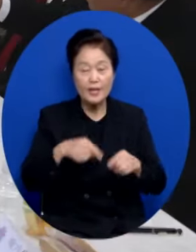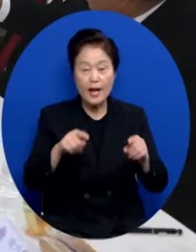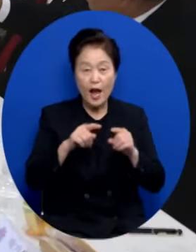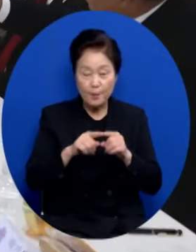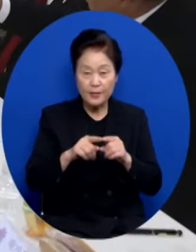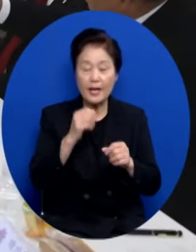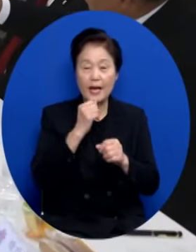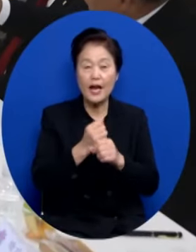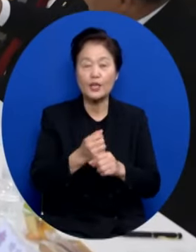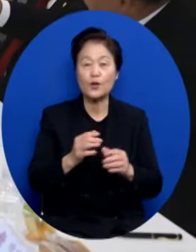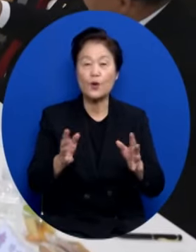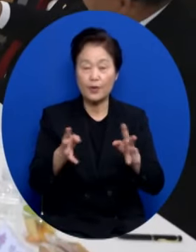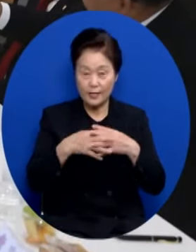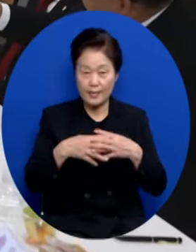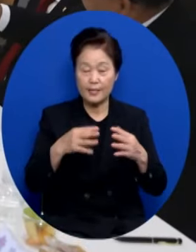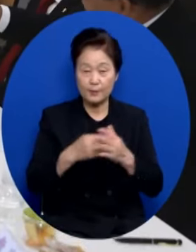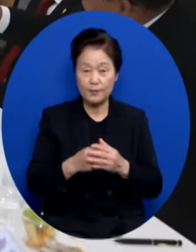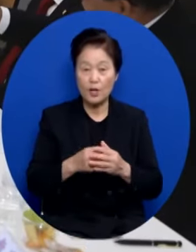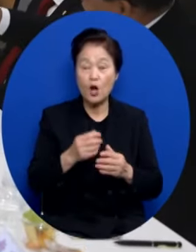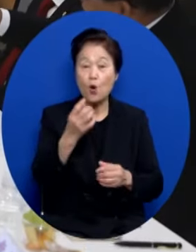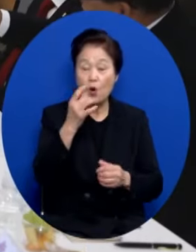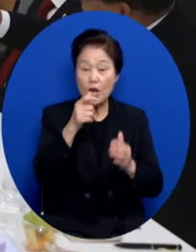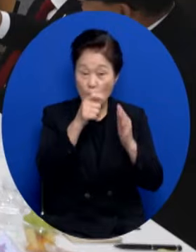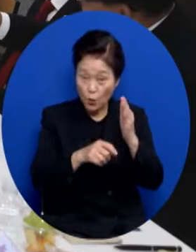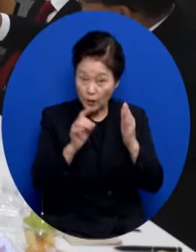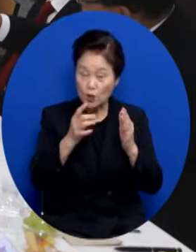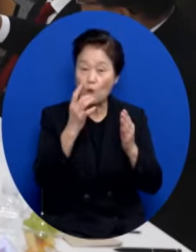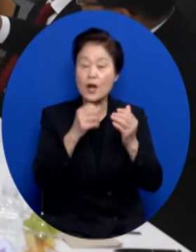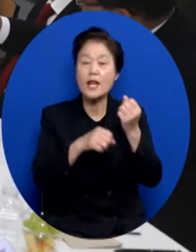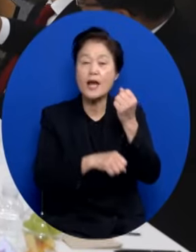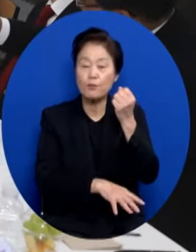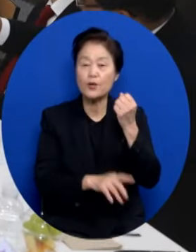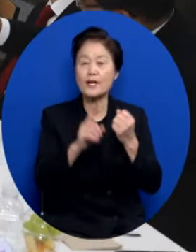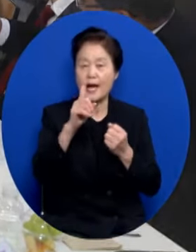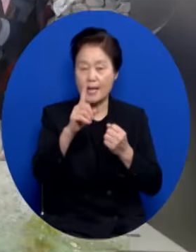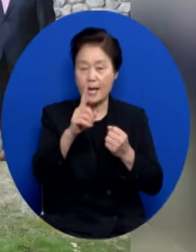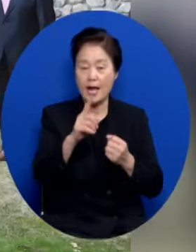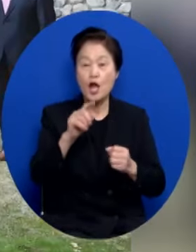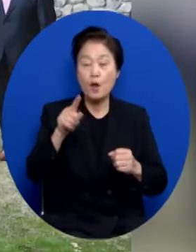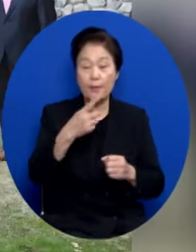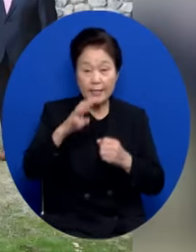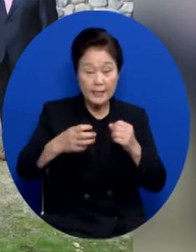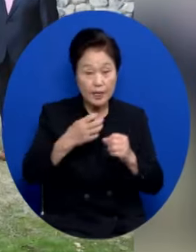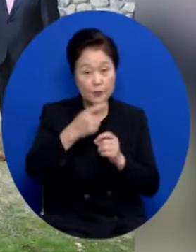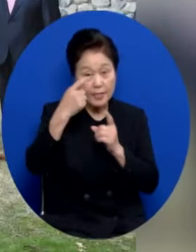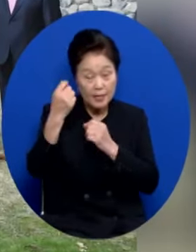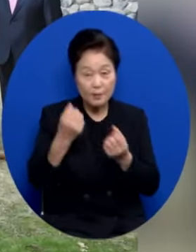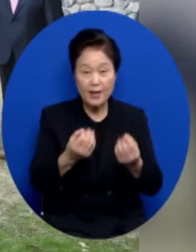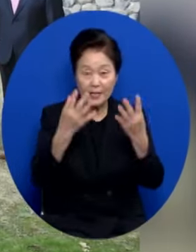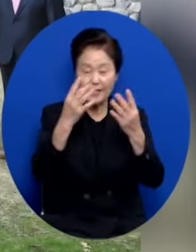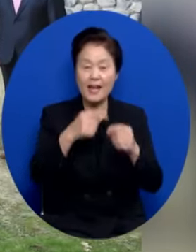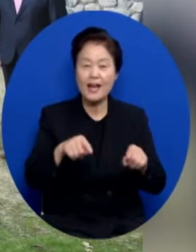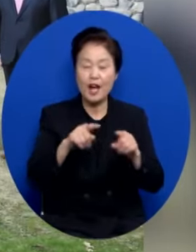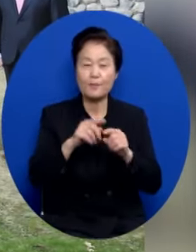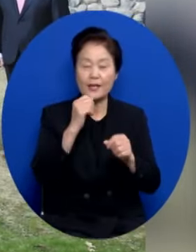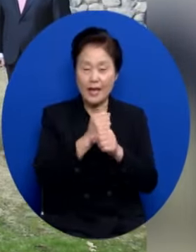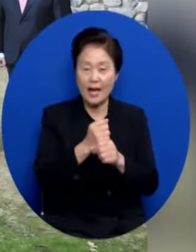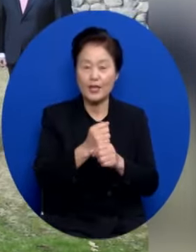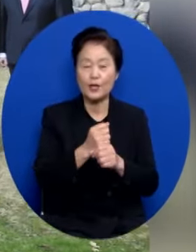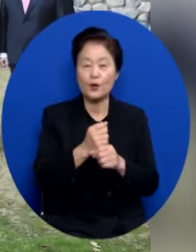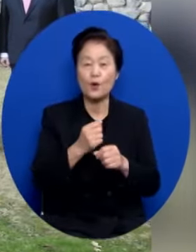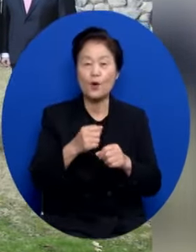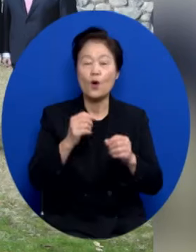개최하기로 했습니다. 두 교단은 원래 한 뿌리였다며 복음전례 140주년 기념행사인 만큼 함께하기로 했다고